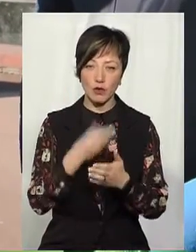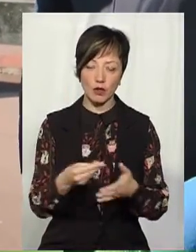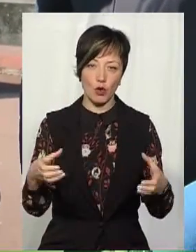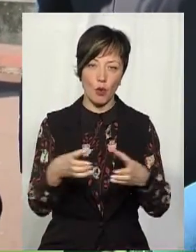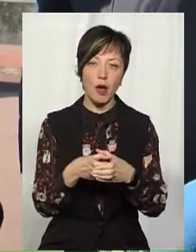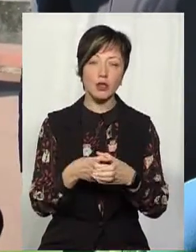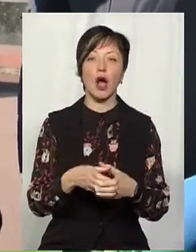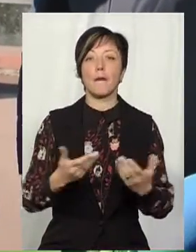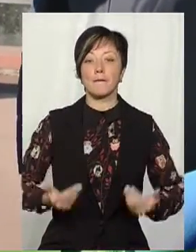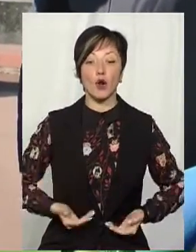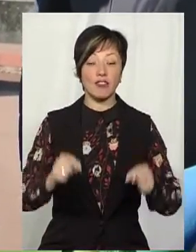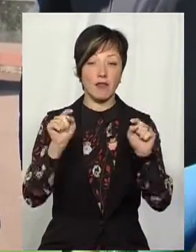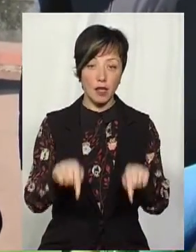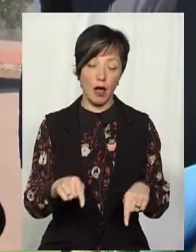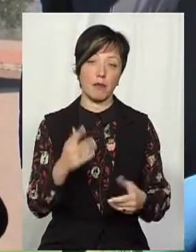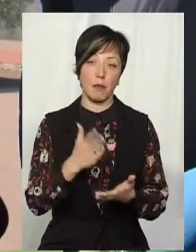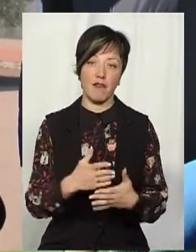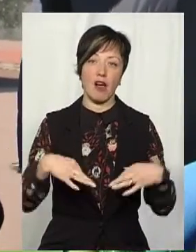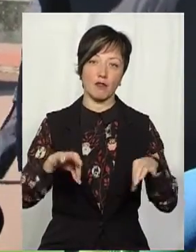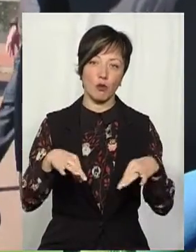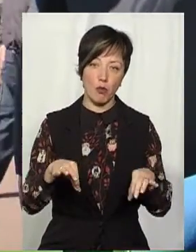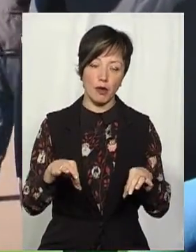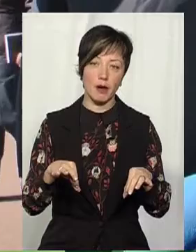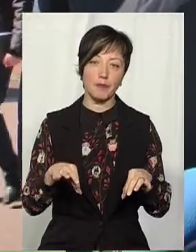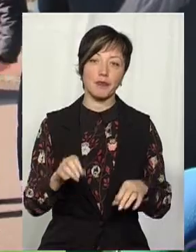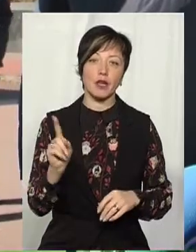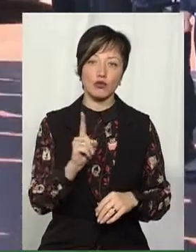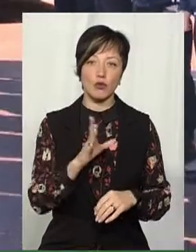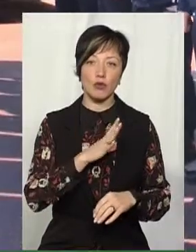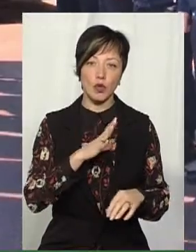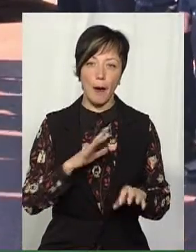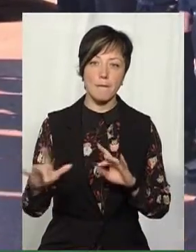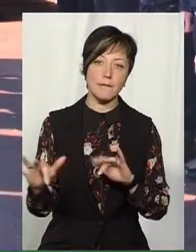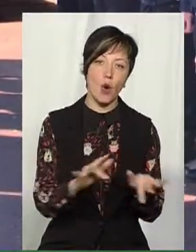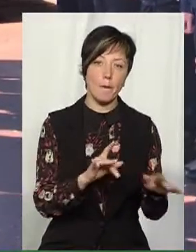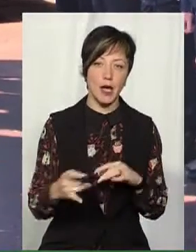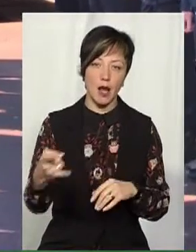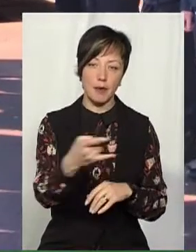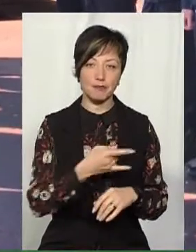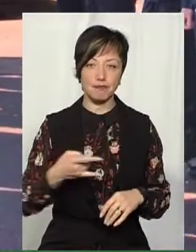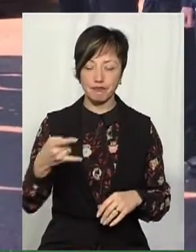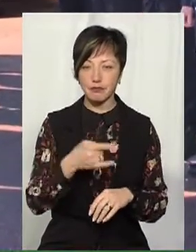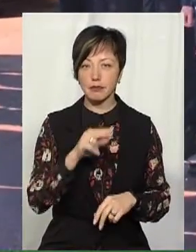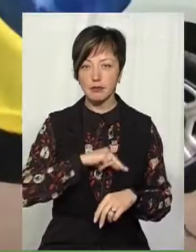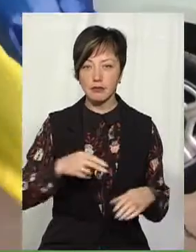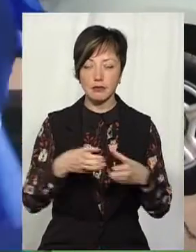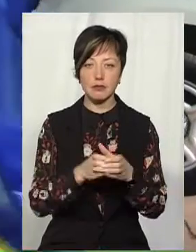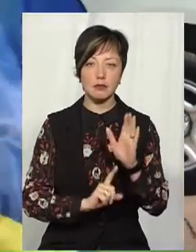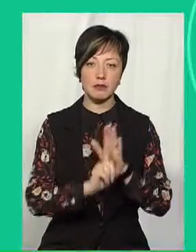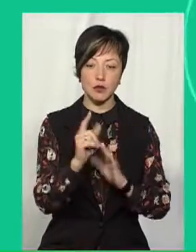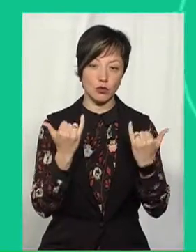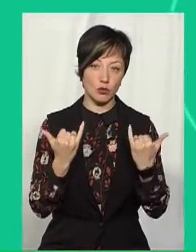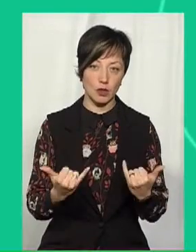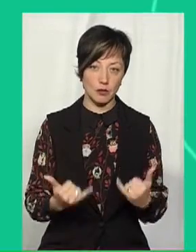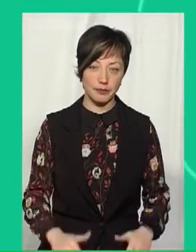громаду, проживав там і мав автомобіль для того, щоб бути мобільним. Працювати у громадах поліцейські офіцери розпочнуть від